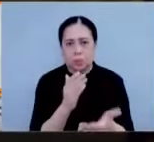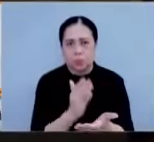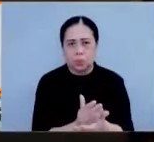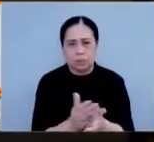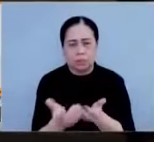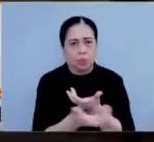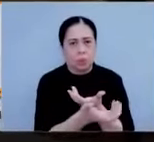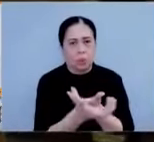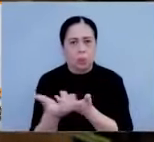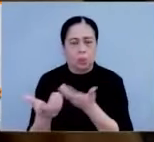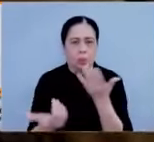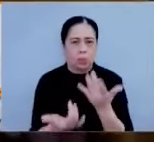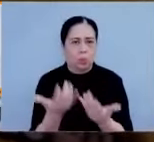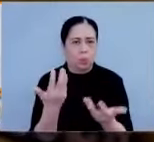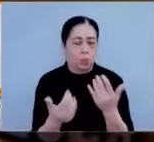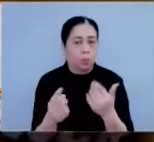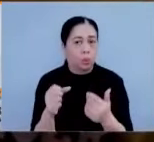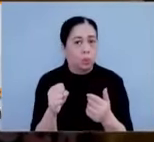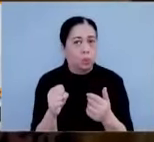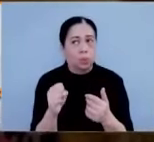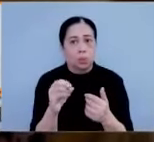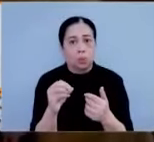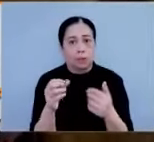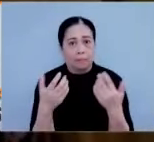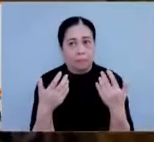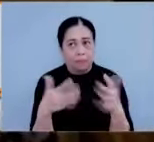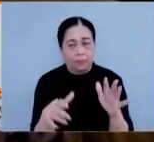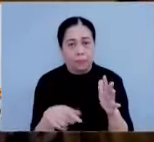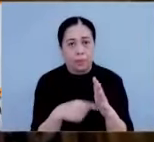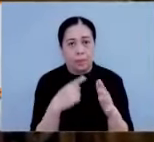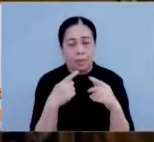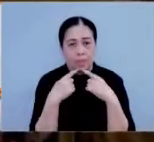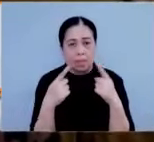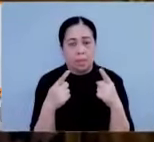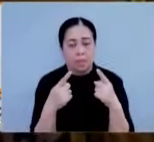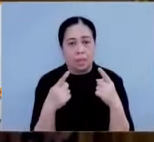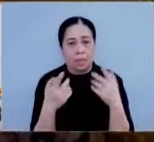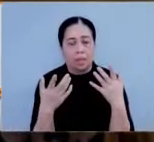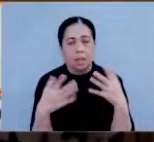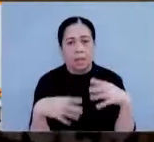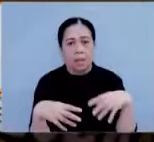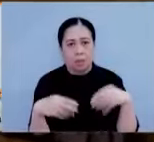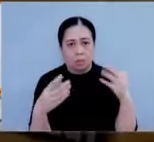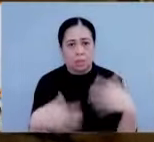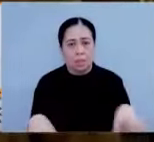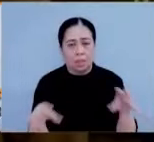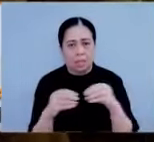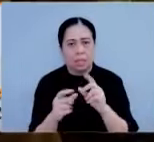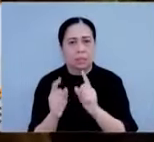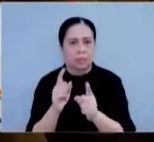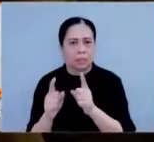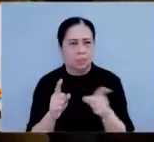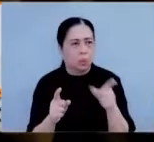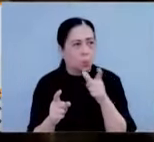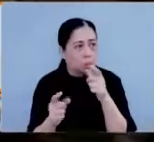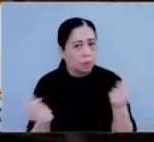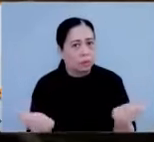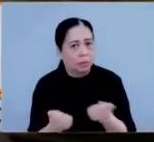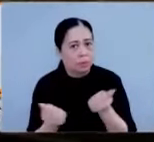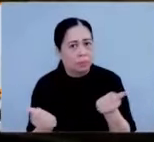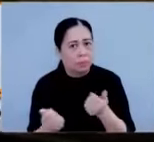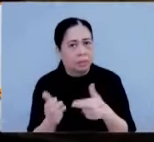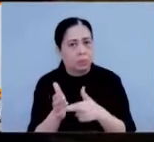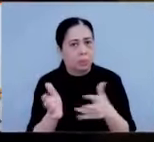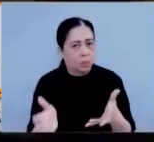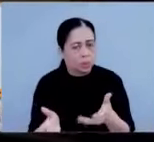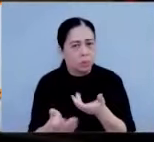ang sunog. So once na nagdeklara na sila ng fire out, doon pa lang natin makakausap ang kinatawan ng